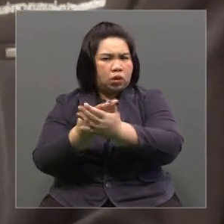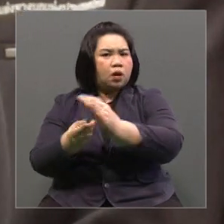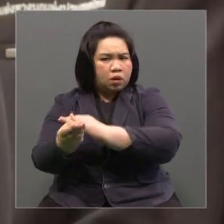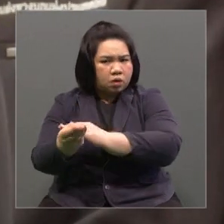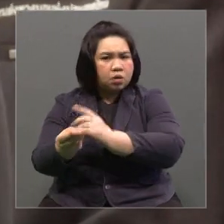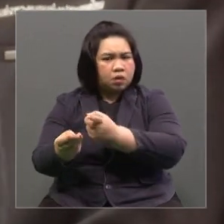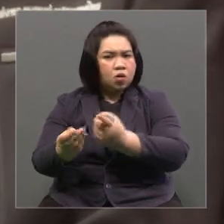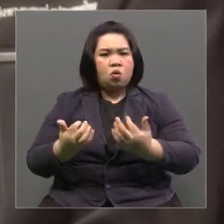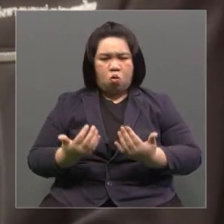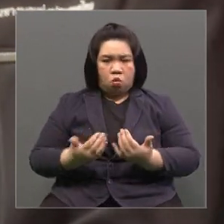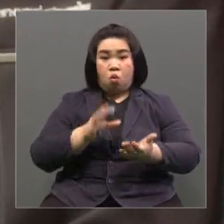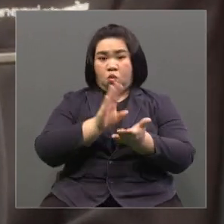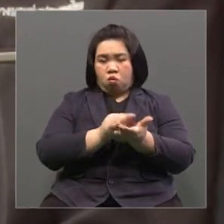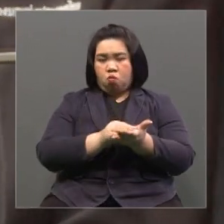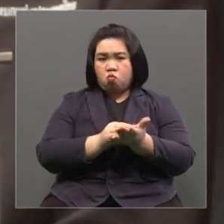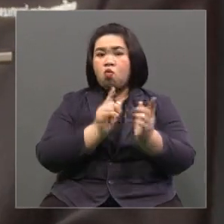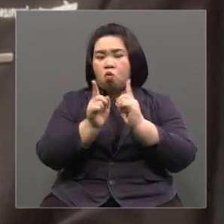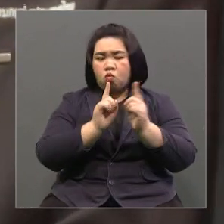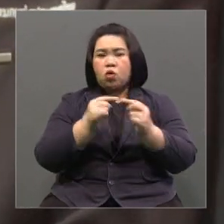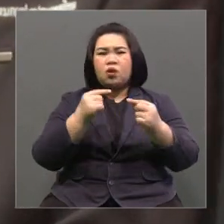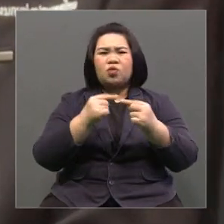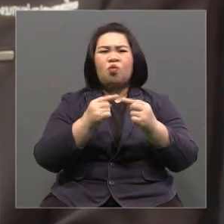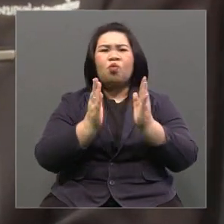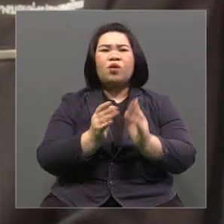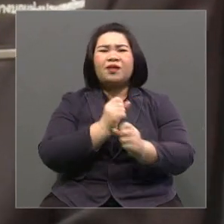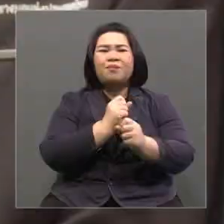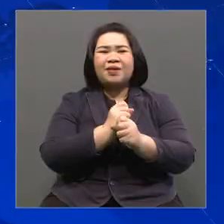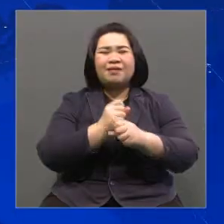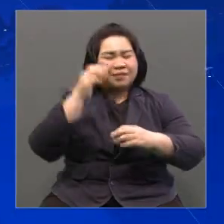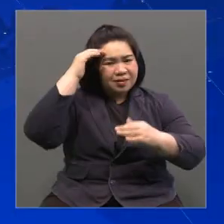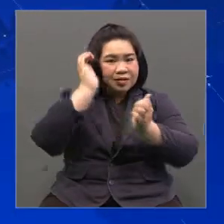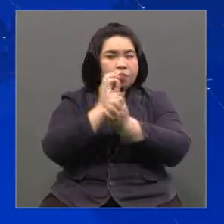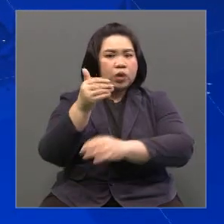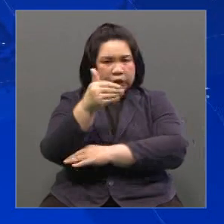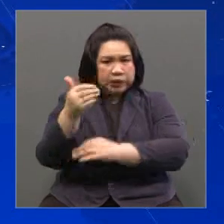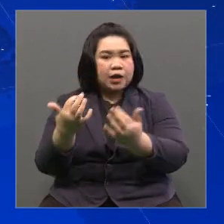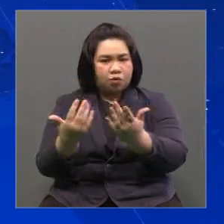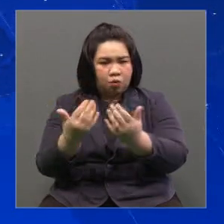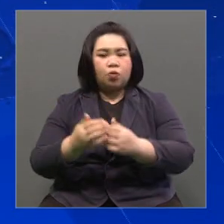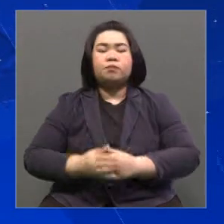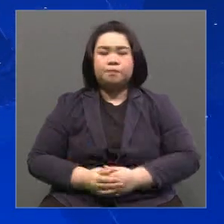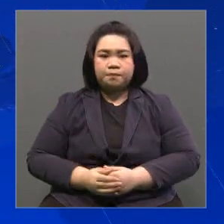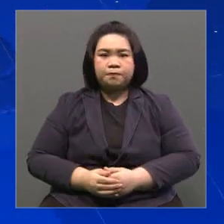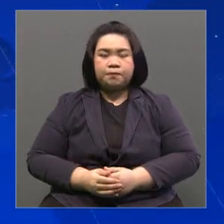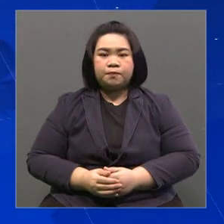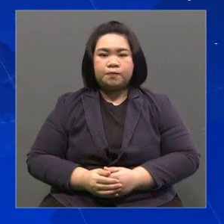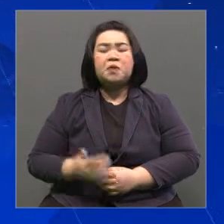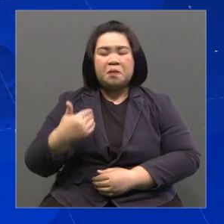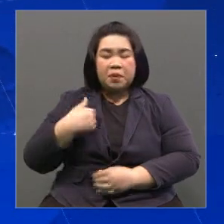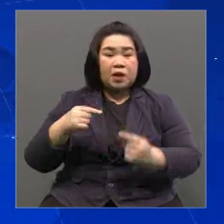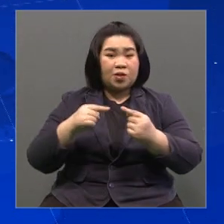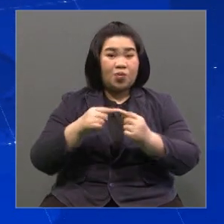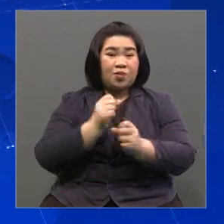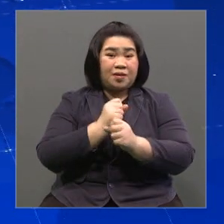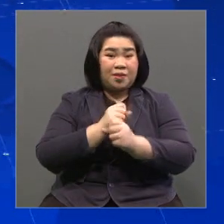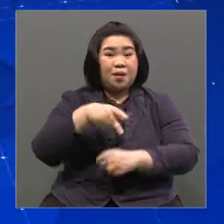และกำหนดท่าทีจะให้ข้อมูลกับเจรตำรวจแห่งชาติและพลตำรวจตรีจรุลเกียรติปานแก้วผู้บังคับการป้องกันปราบปรามการทุจริตและ